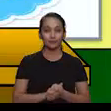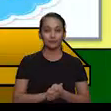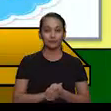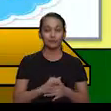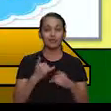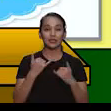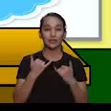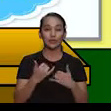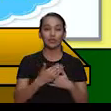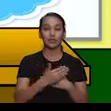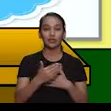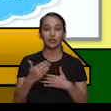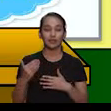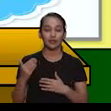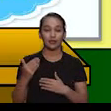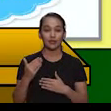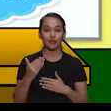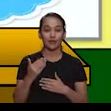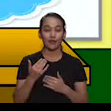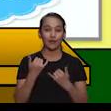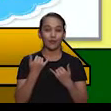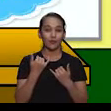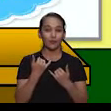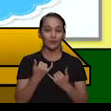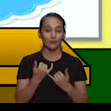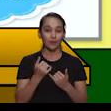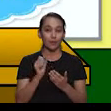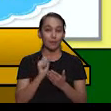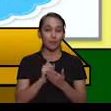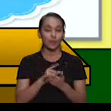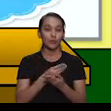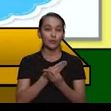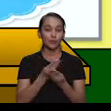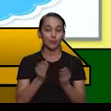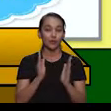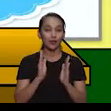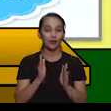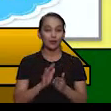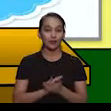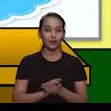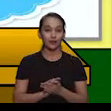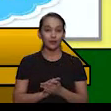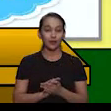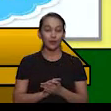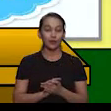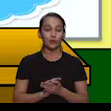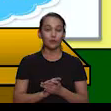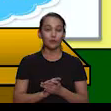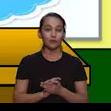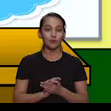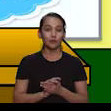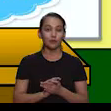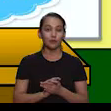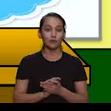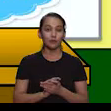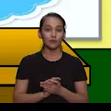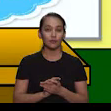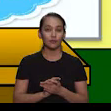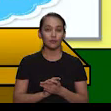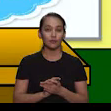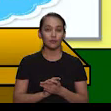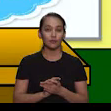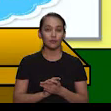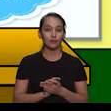Keling, endi hozir sizlarni bilimingizni bir sinovdan tekshirib olsam. Hozir men bir ta'rif o'qiyman, u